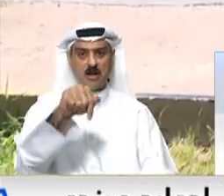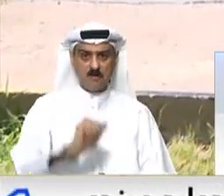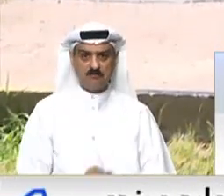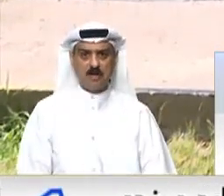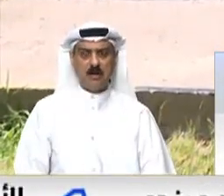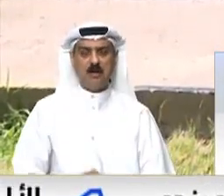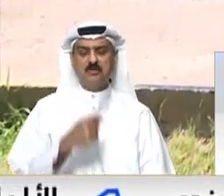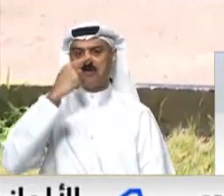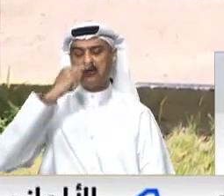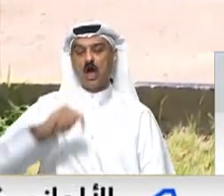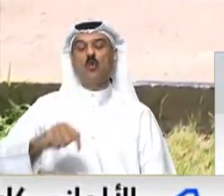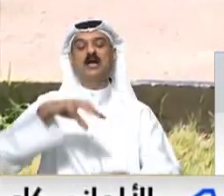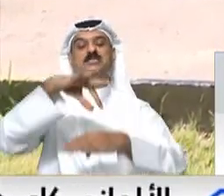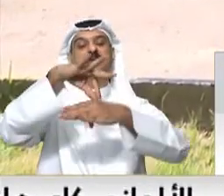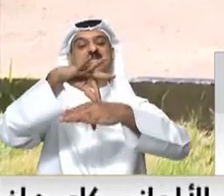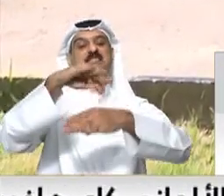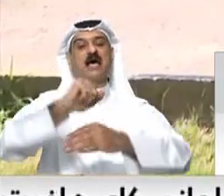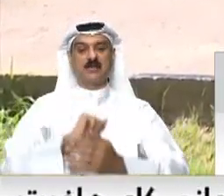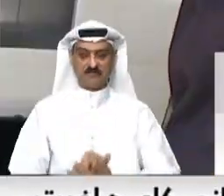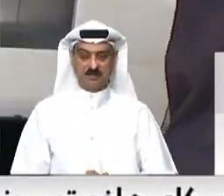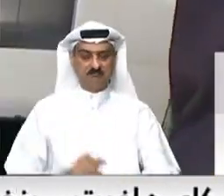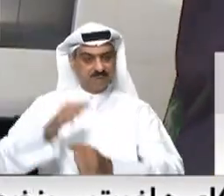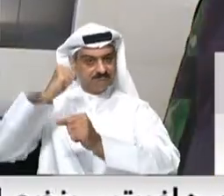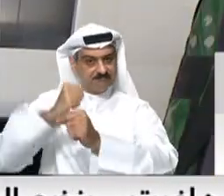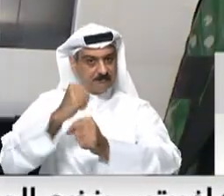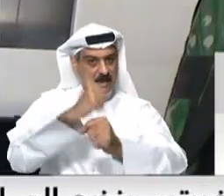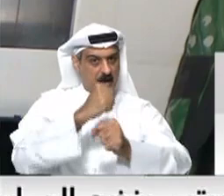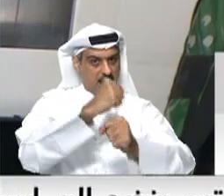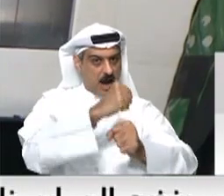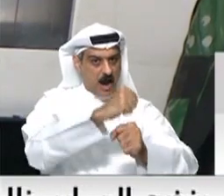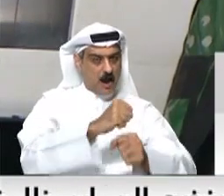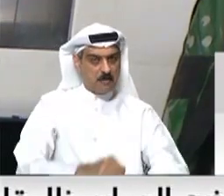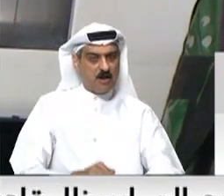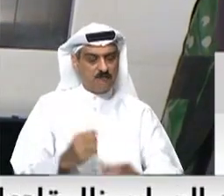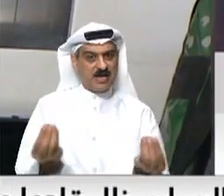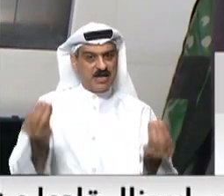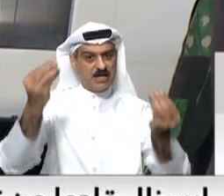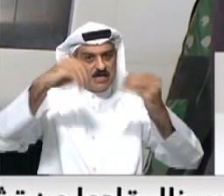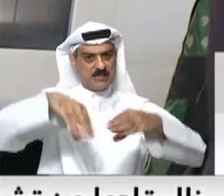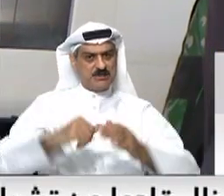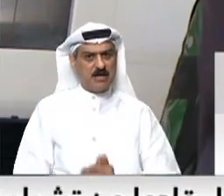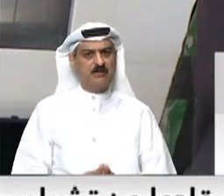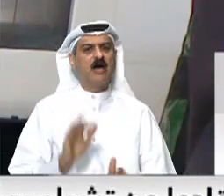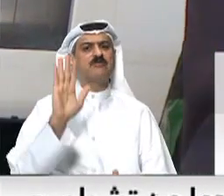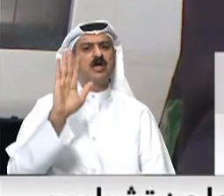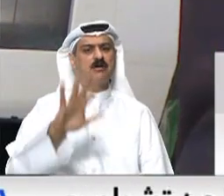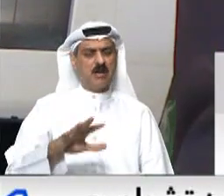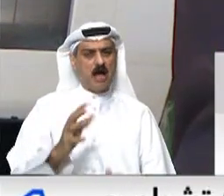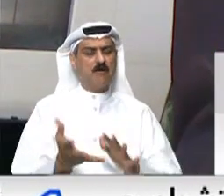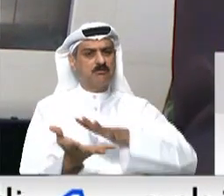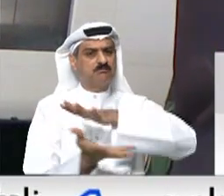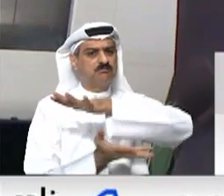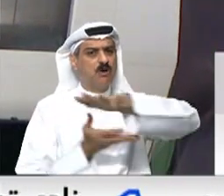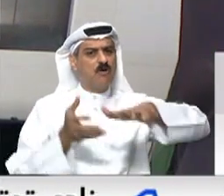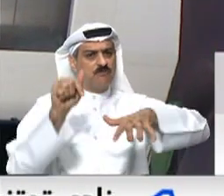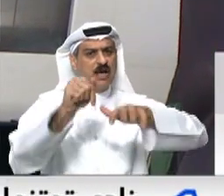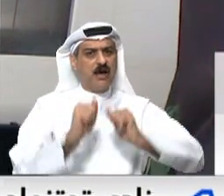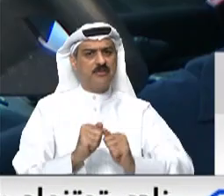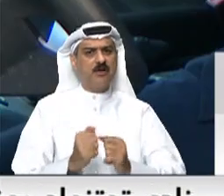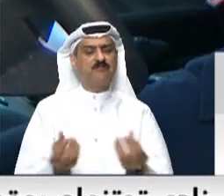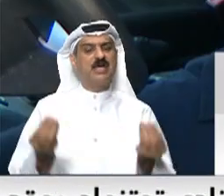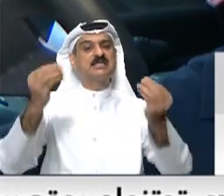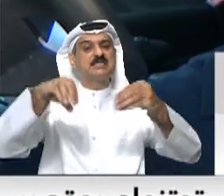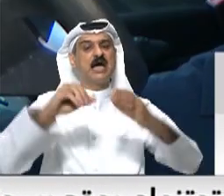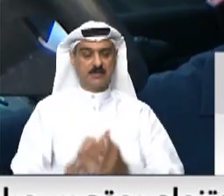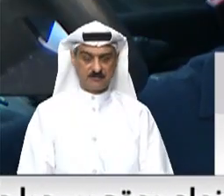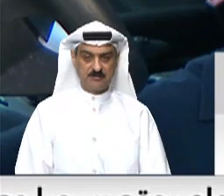لتلبية الواجب الإنساني. عملهم فيه جرعة مضاعفة من التوتر والخوف من الإخفاق.